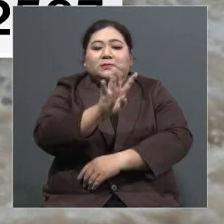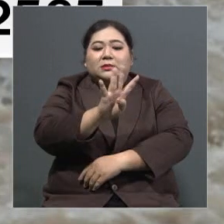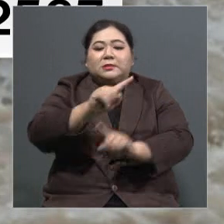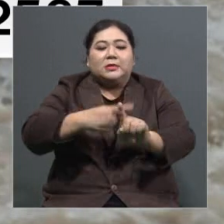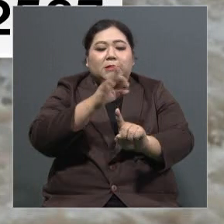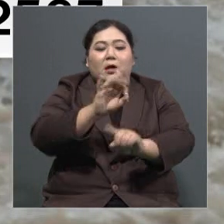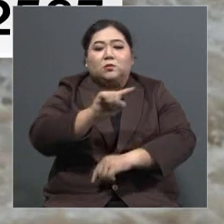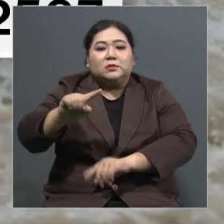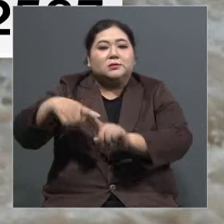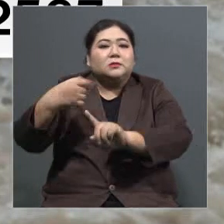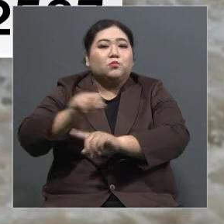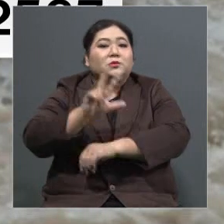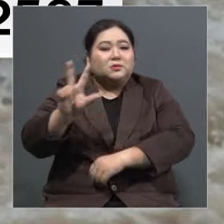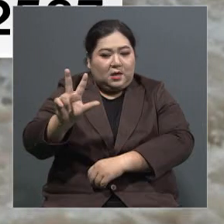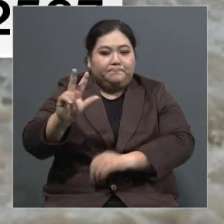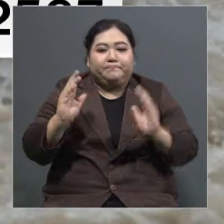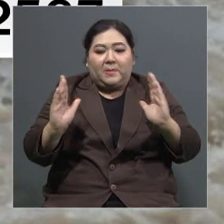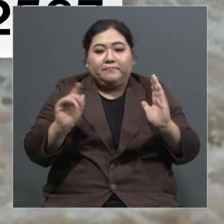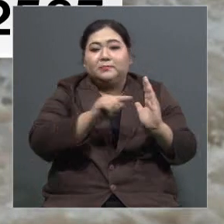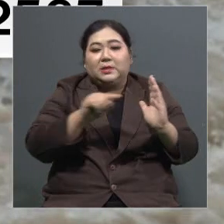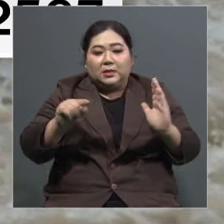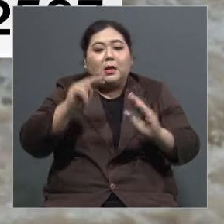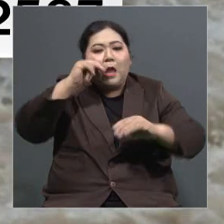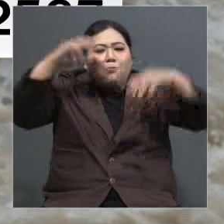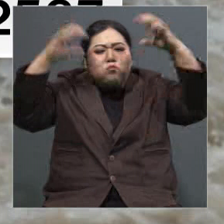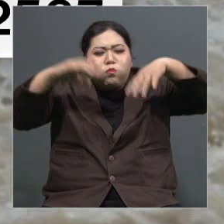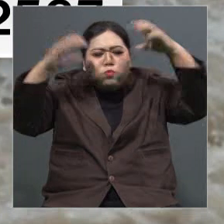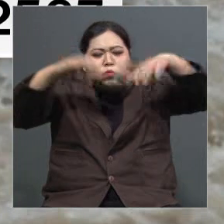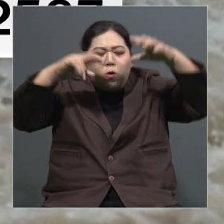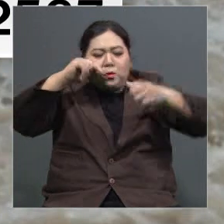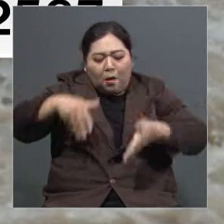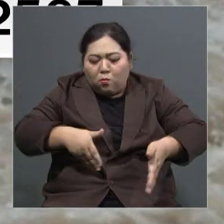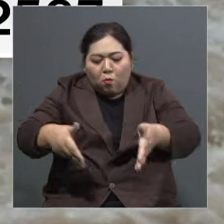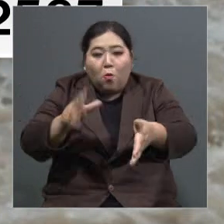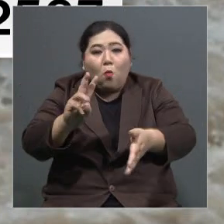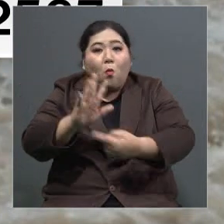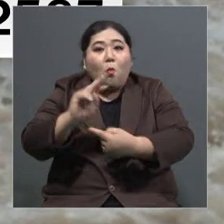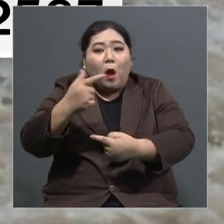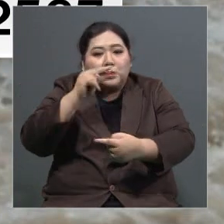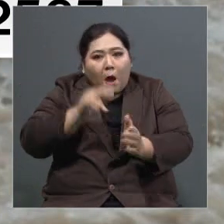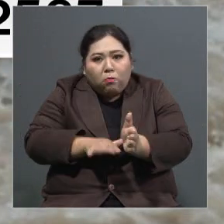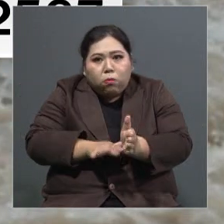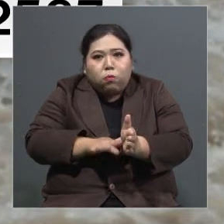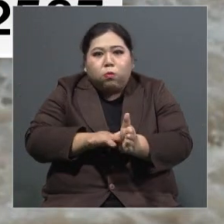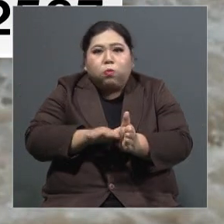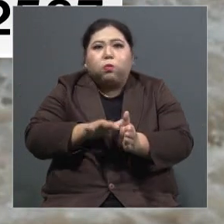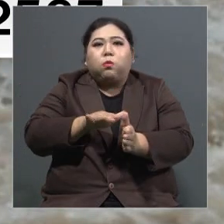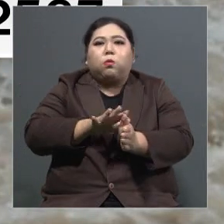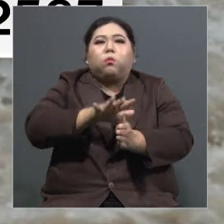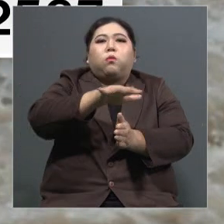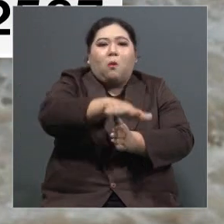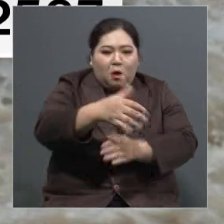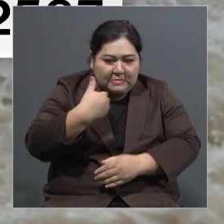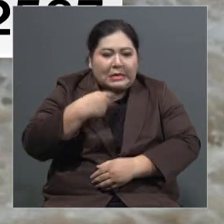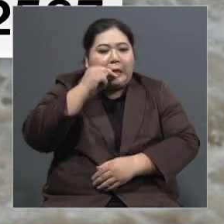ตุลาคมค่ะนืองจากเกิดฝนตกหนักในพื้นที่ลุ่มน้ำวังทำให้ระดับน้ำในแม่น้ำเนี่ยเพิ่มสูงขึ้นทั้งนี้นะคะส่งผลให้เกิดน้ำล้นตลิ่ง